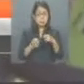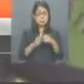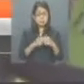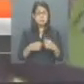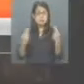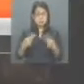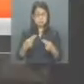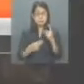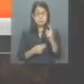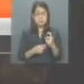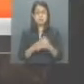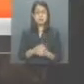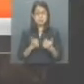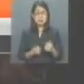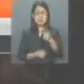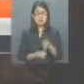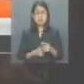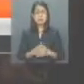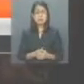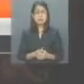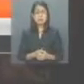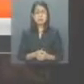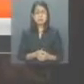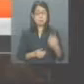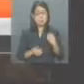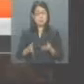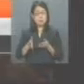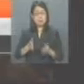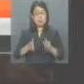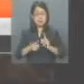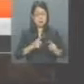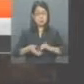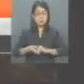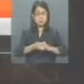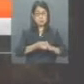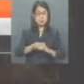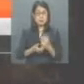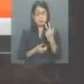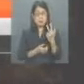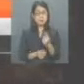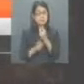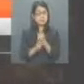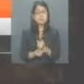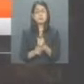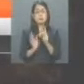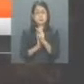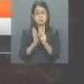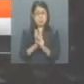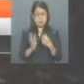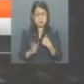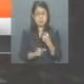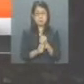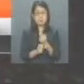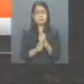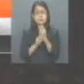ในการปฏิบัติการครั้งนี้เนี่ยเราได้สนที่กำลังร่วมกันทั้งสามฝ่ายนะครับและเราได้ปฏิบัติการตามขั้นตอนของกฎหมายในการเข้าตามกฎการปะ